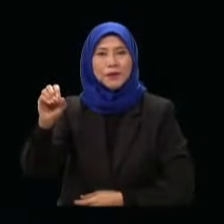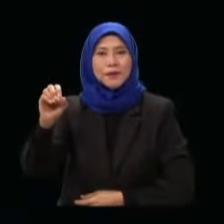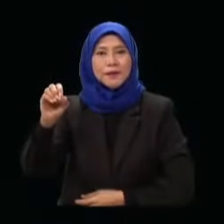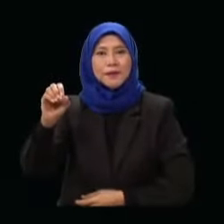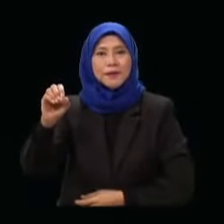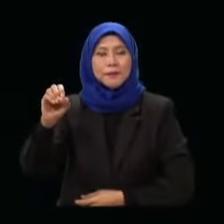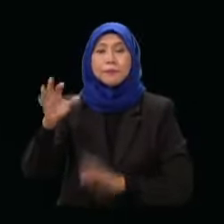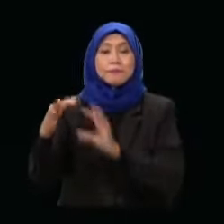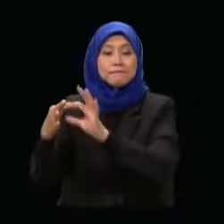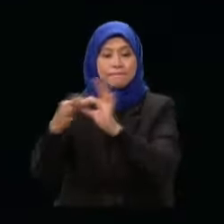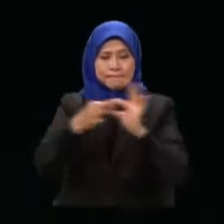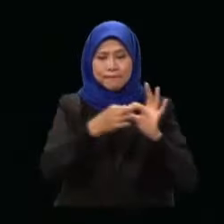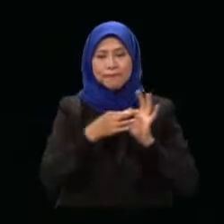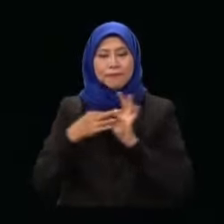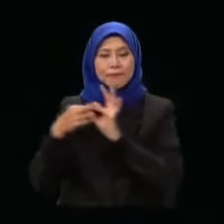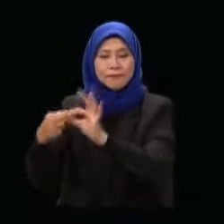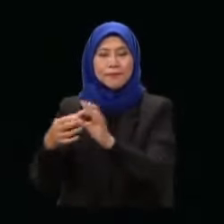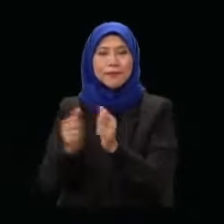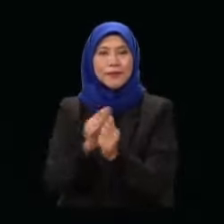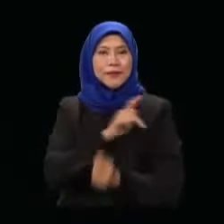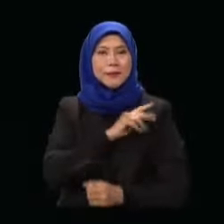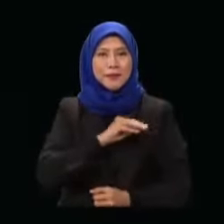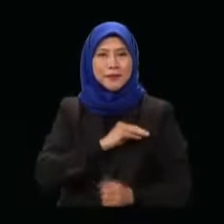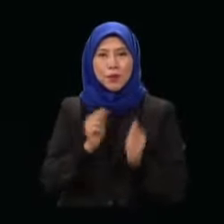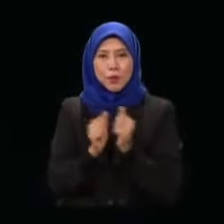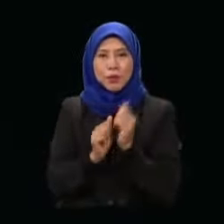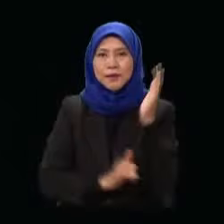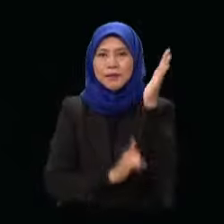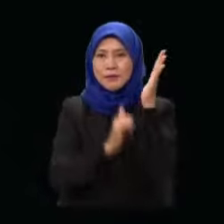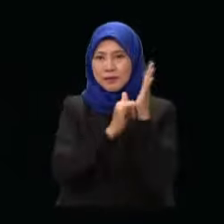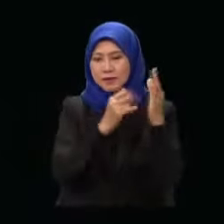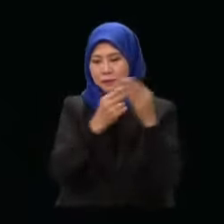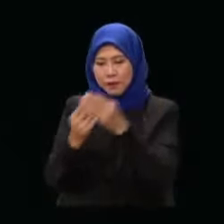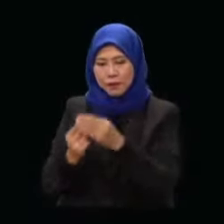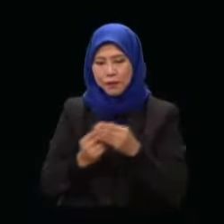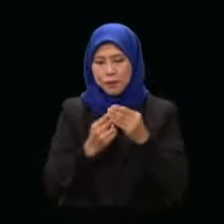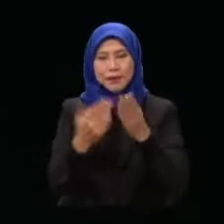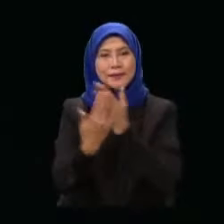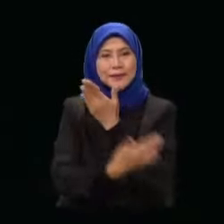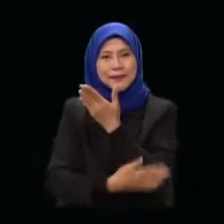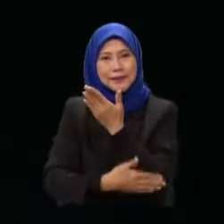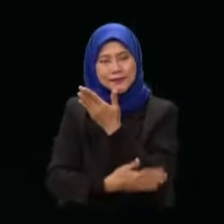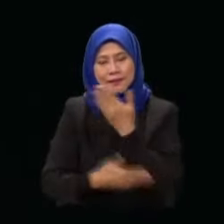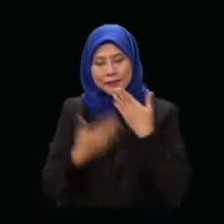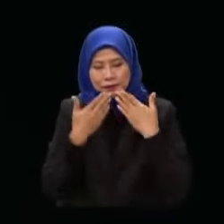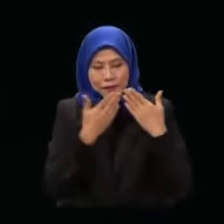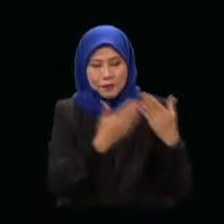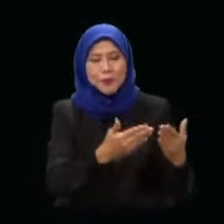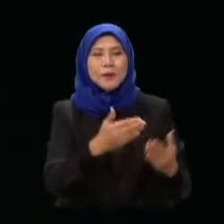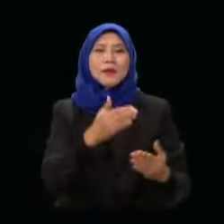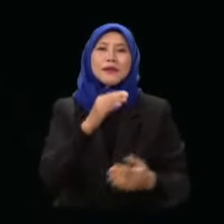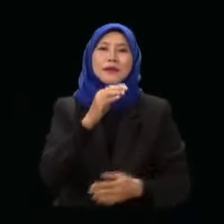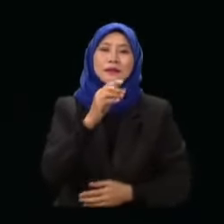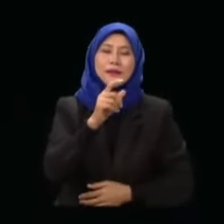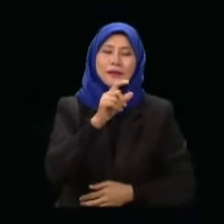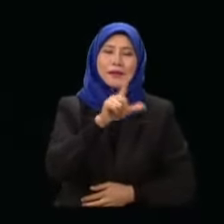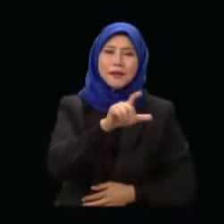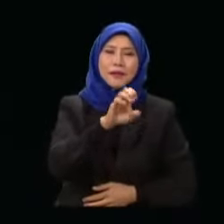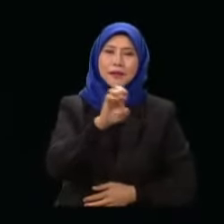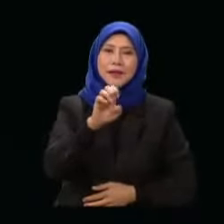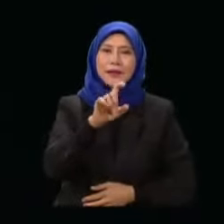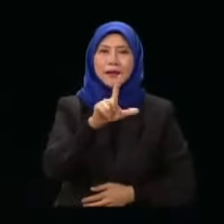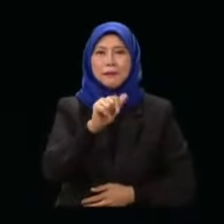dan ini adalah kerjasama yang dibawa oleh Kementerian bersama dengan hiasan perpaduan negara sehat saja tingkat kepadatan Sri lantai kepada